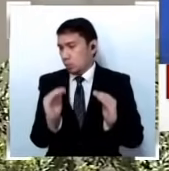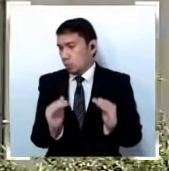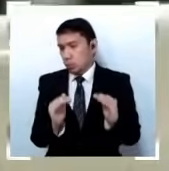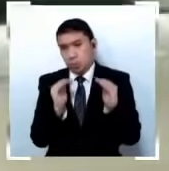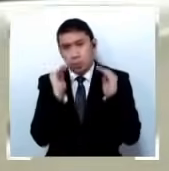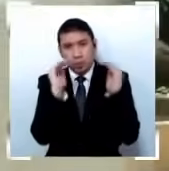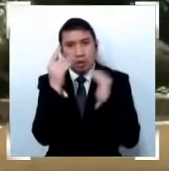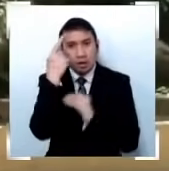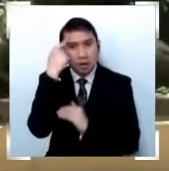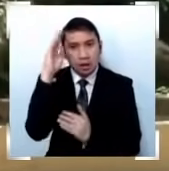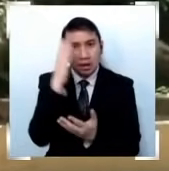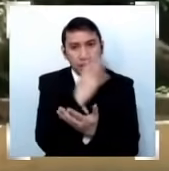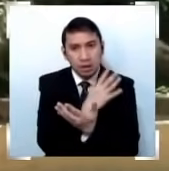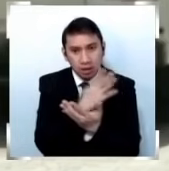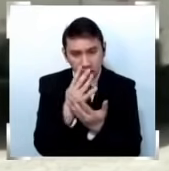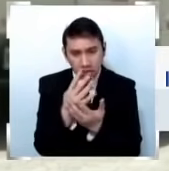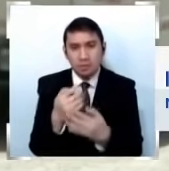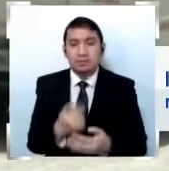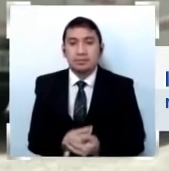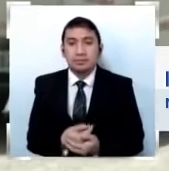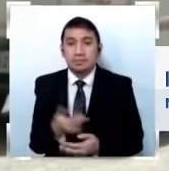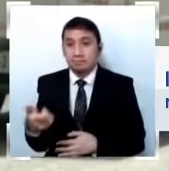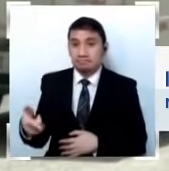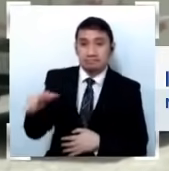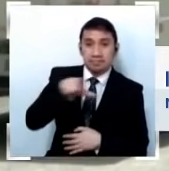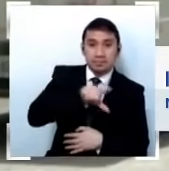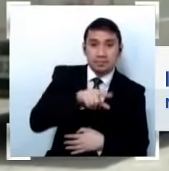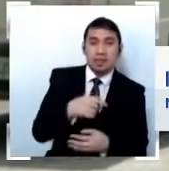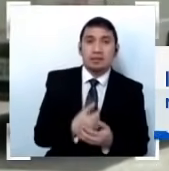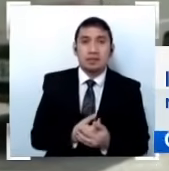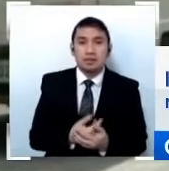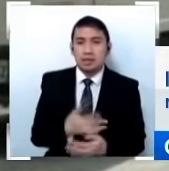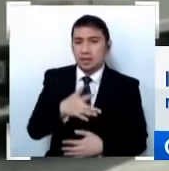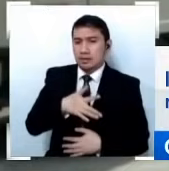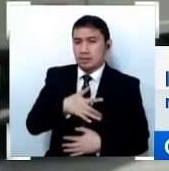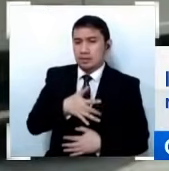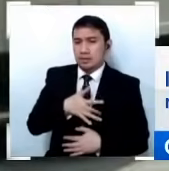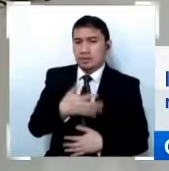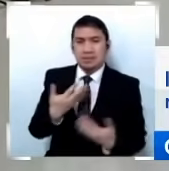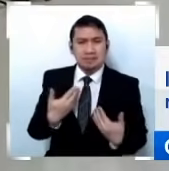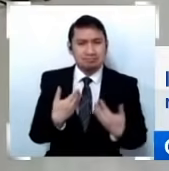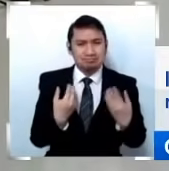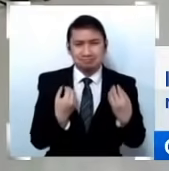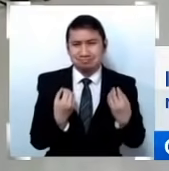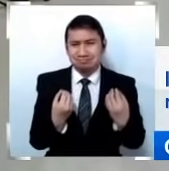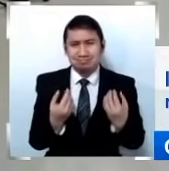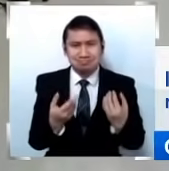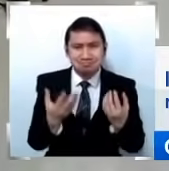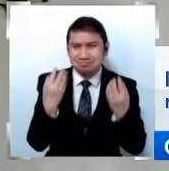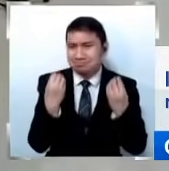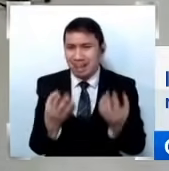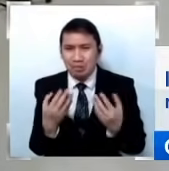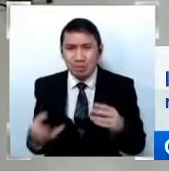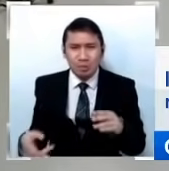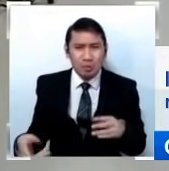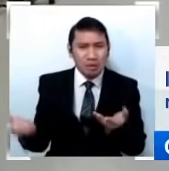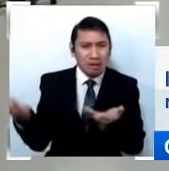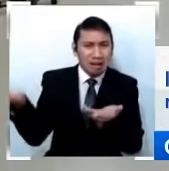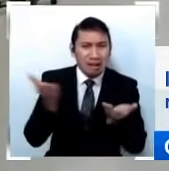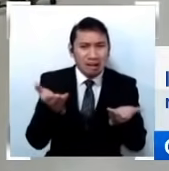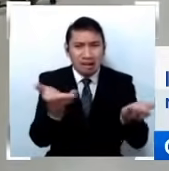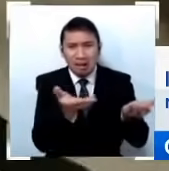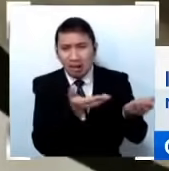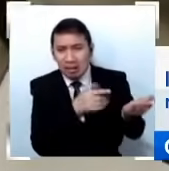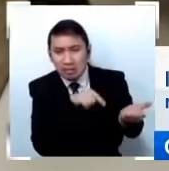4 weeks. Dama na rin daw ang unti-unting pagdami ng mga pasyente sa Lung Center of the Philippines na dedicated para sa severe